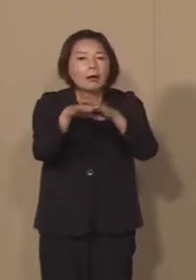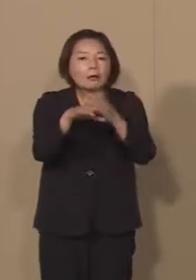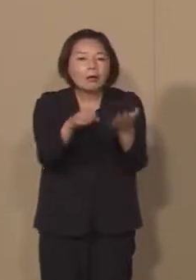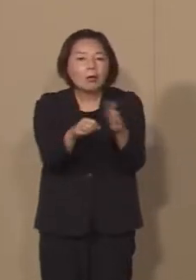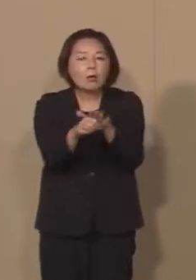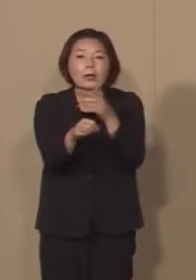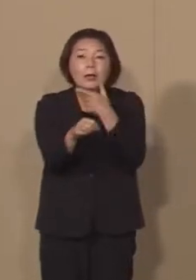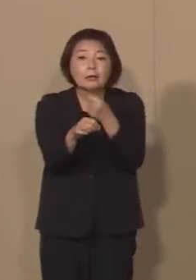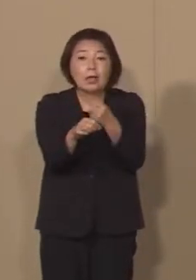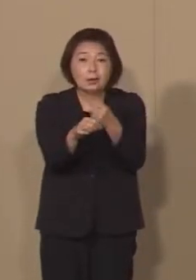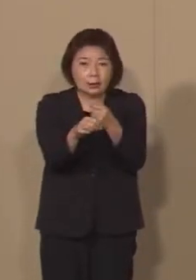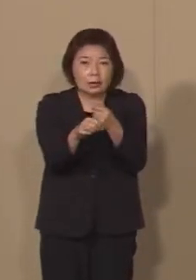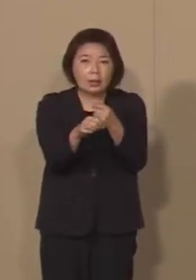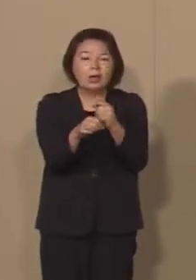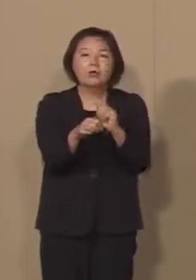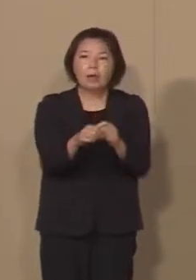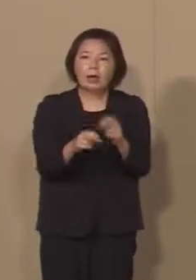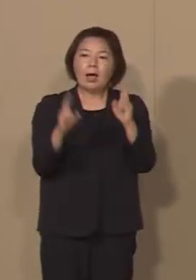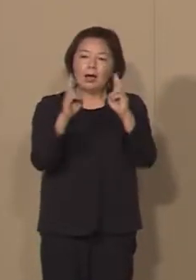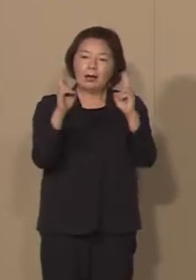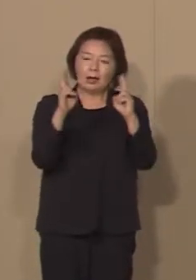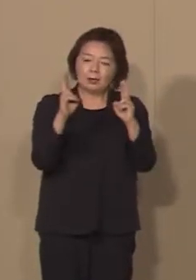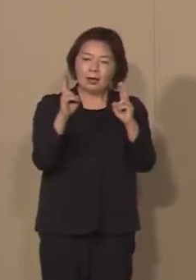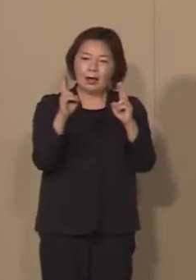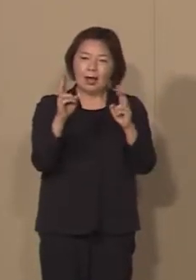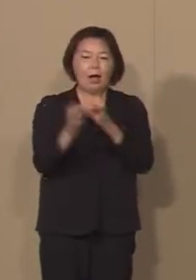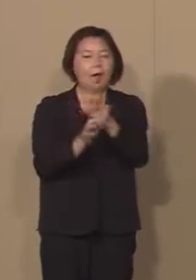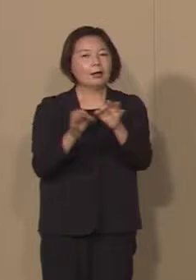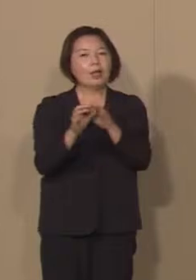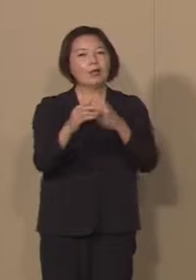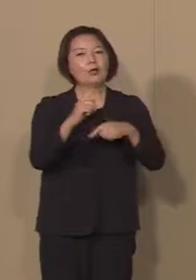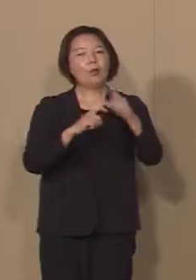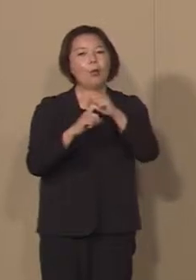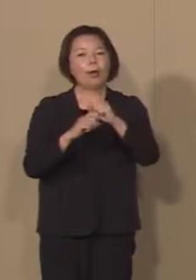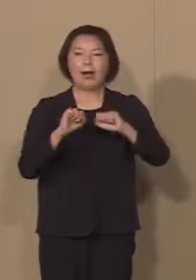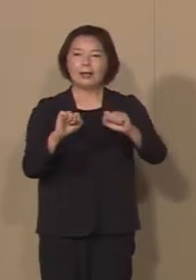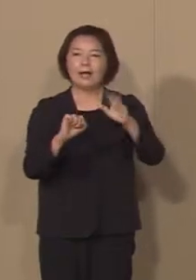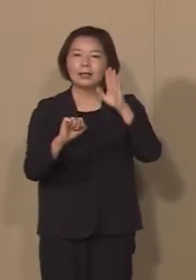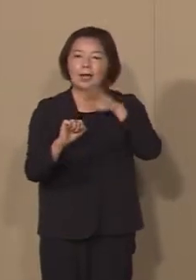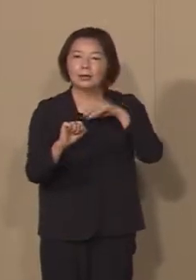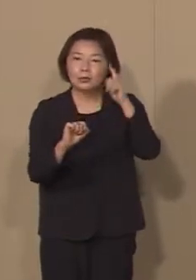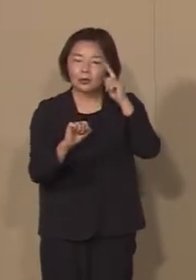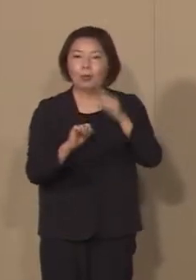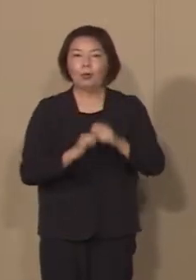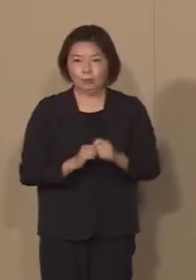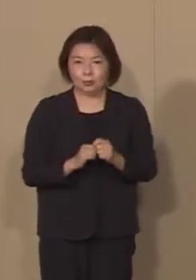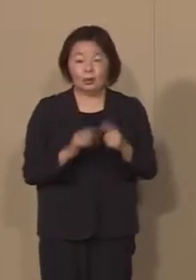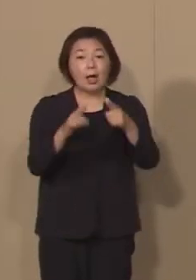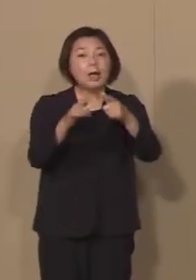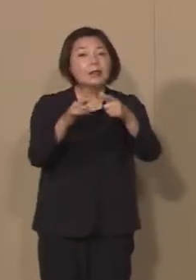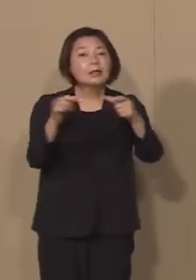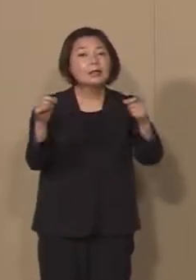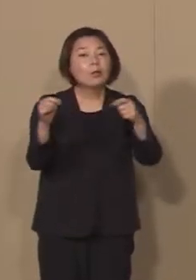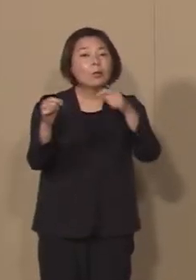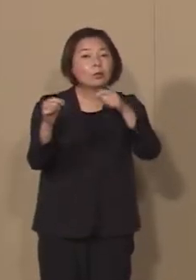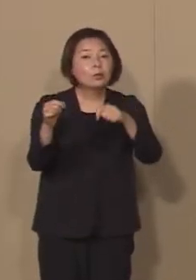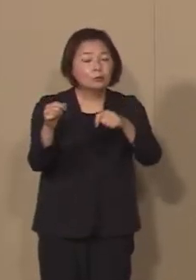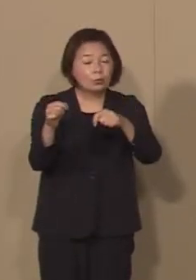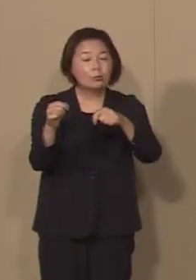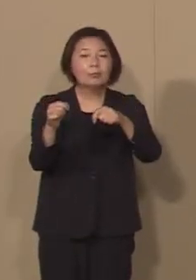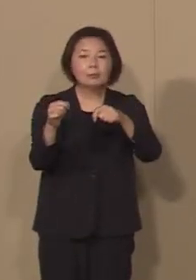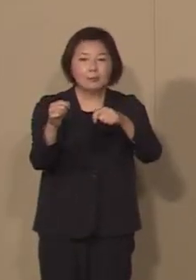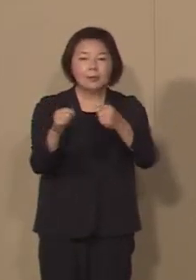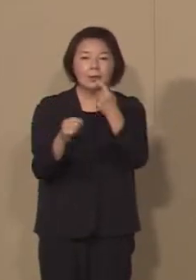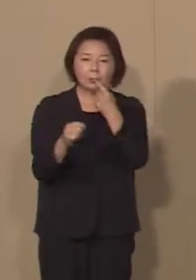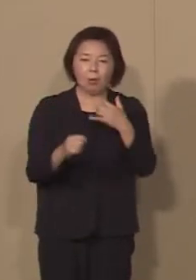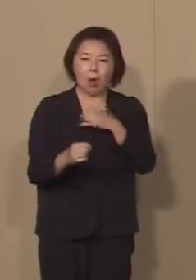起業家の方がやりやすいなっていうふうに思っているでも日本の問題に関しても気にはなってるだけれども僕の人生も